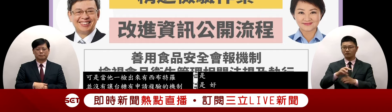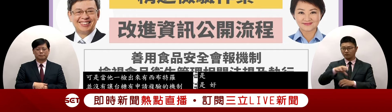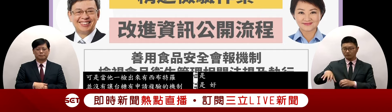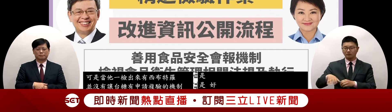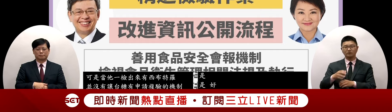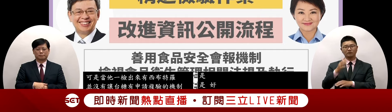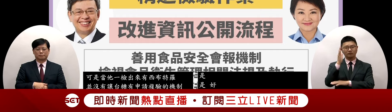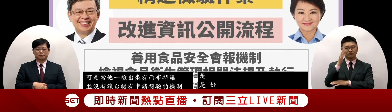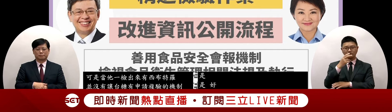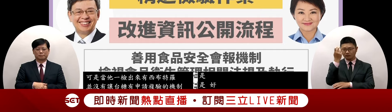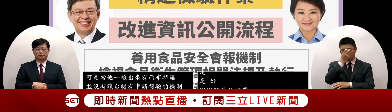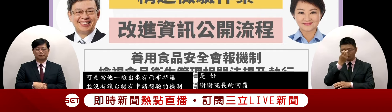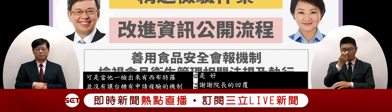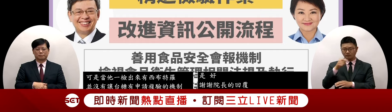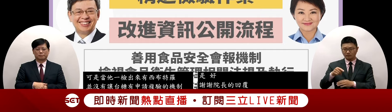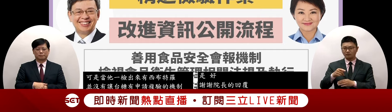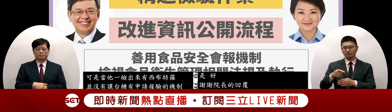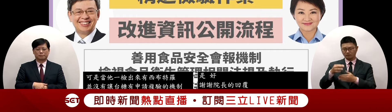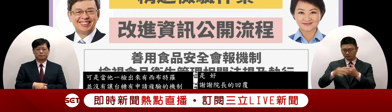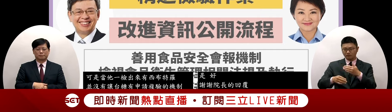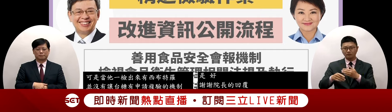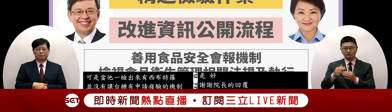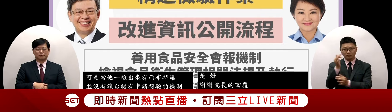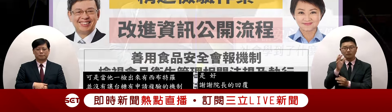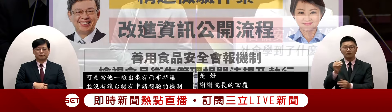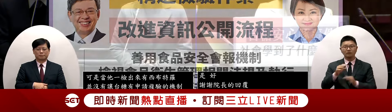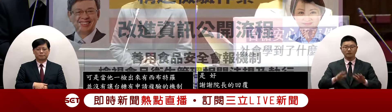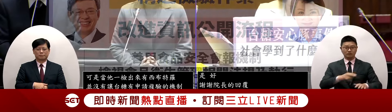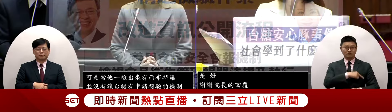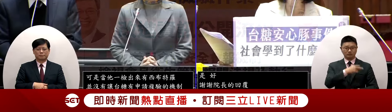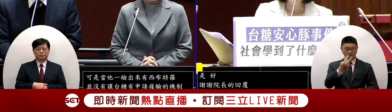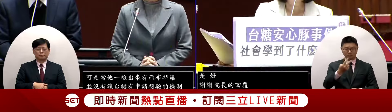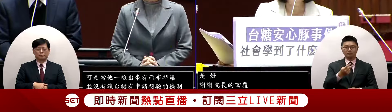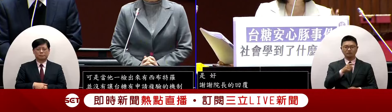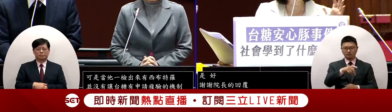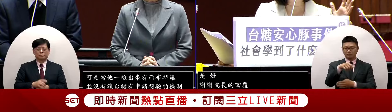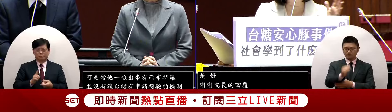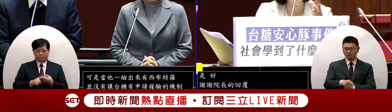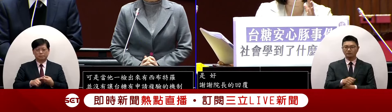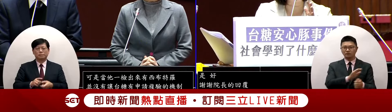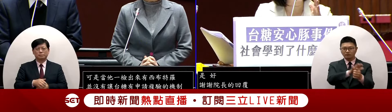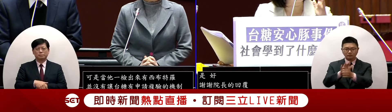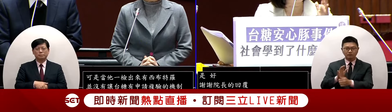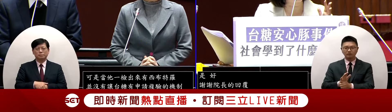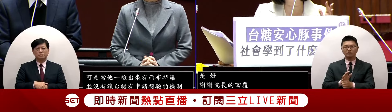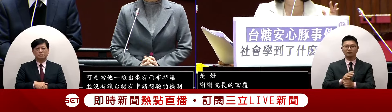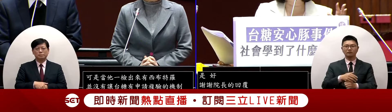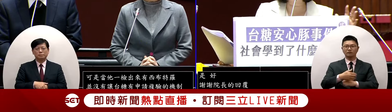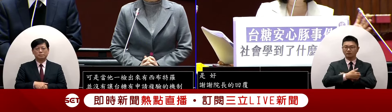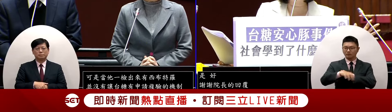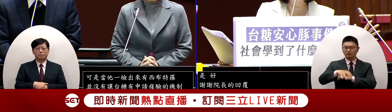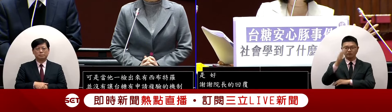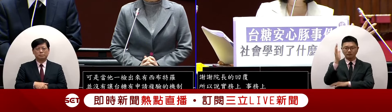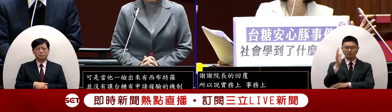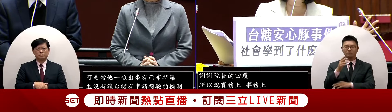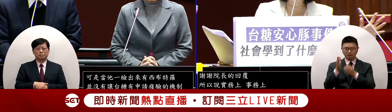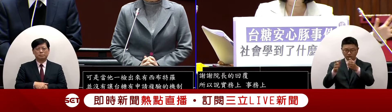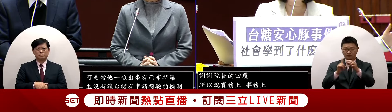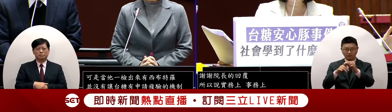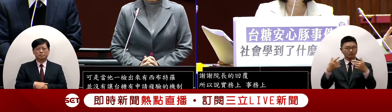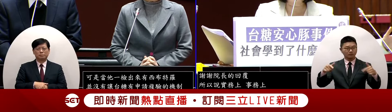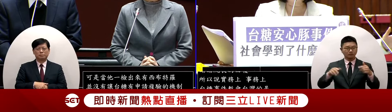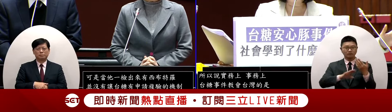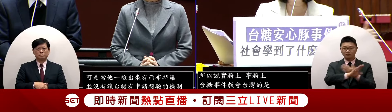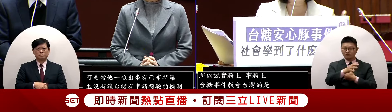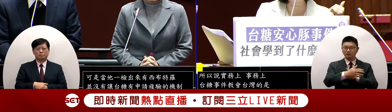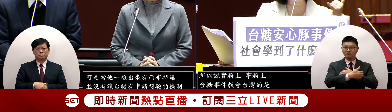的检验作业。这个您上周这周二答应我要来做，协助各个地方政府，也不要只针对台中市政府，也许其他